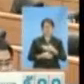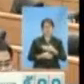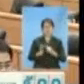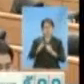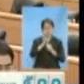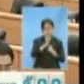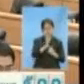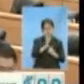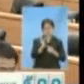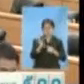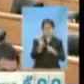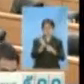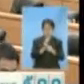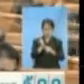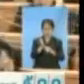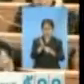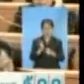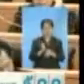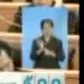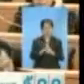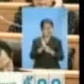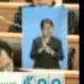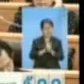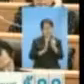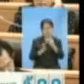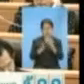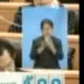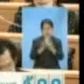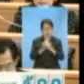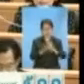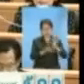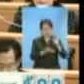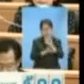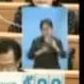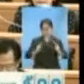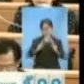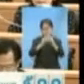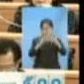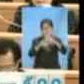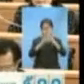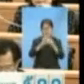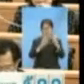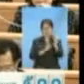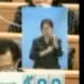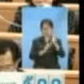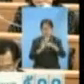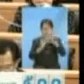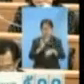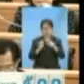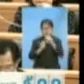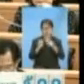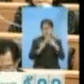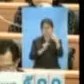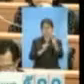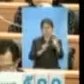ติขอตัดงบประมาณกระทรวงท่องเที่ยวและกีฬา 110% ท่านประธานครับด้วยเหตุผล